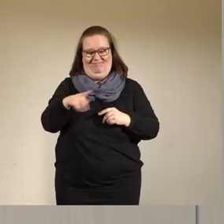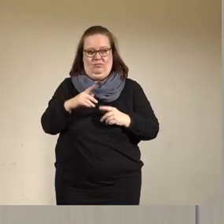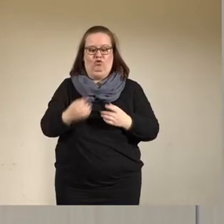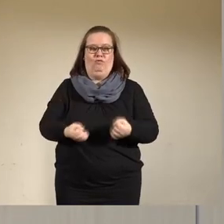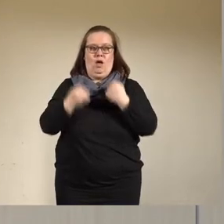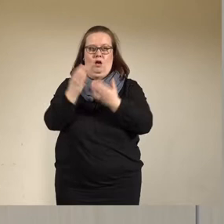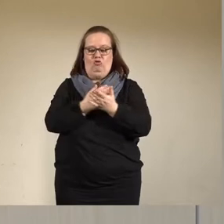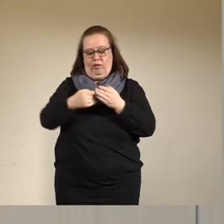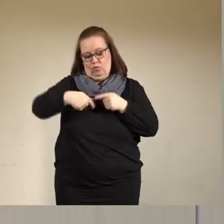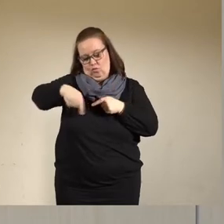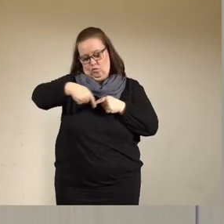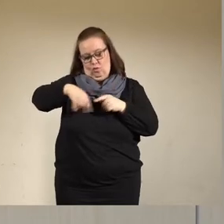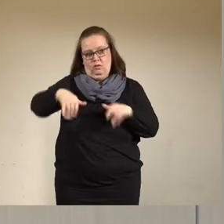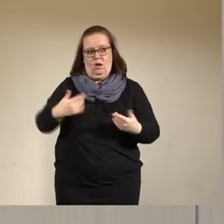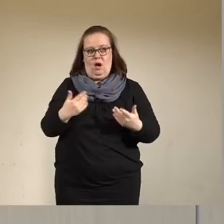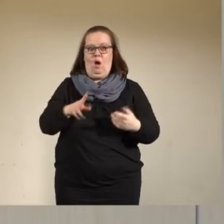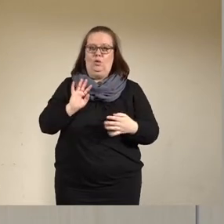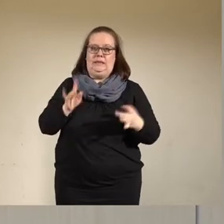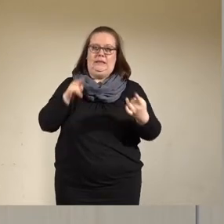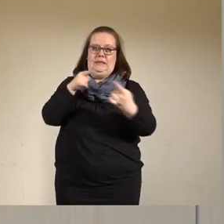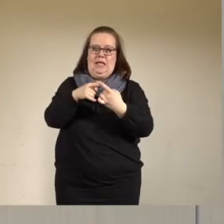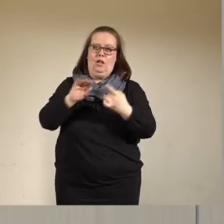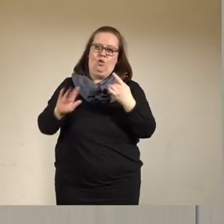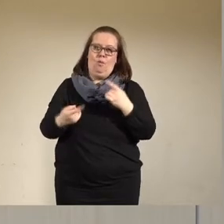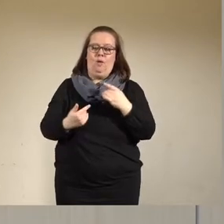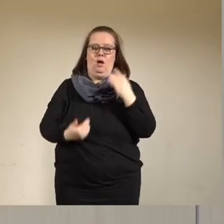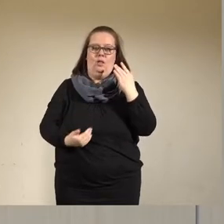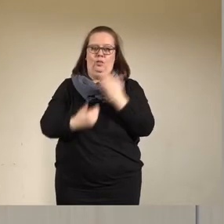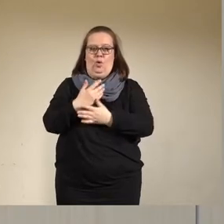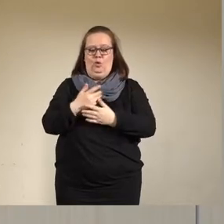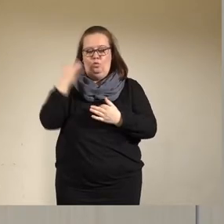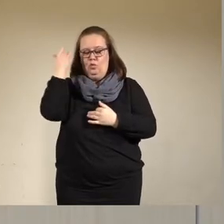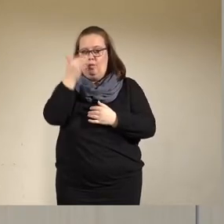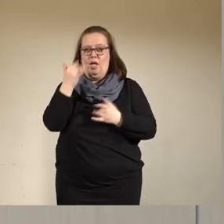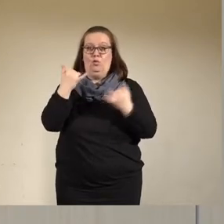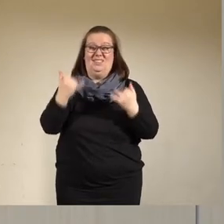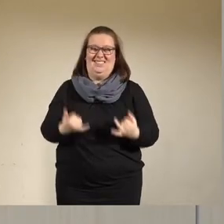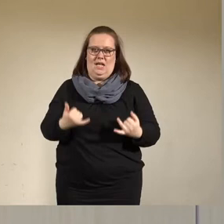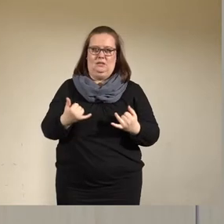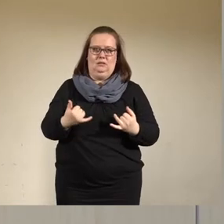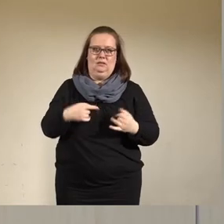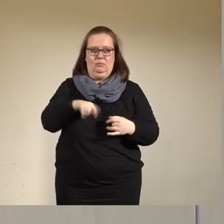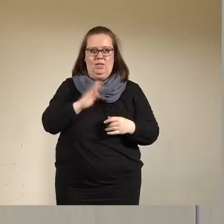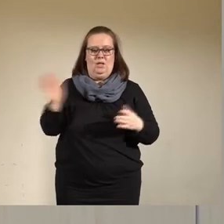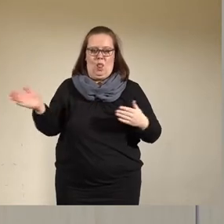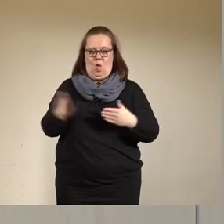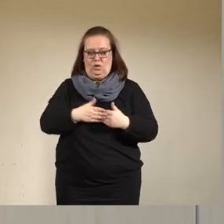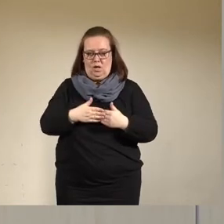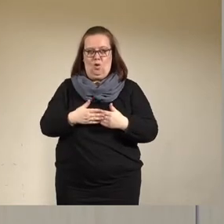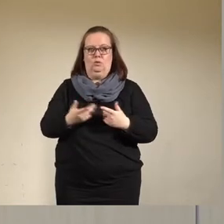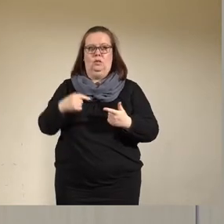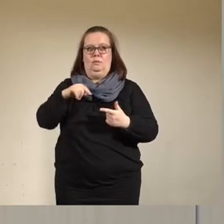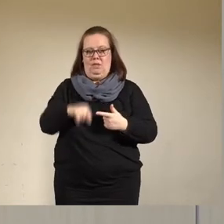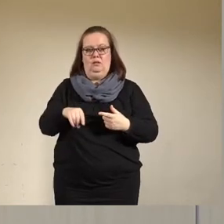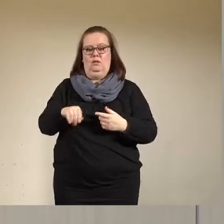schwere Entscheidungen noch vor uns liegen. Wir haben uns aber vorgenommen, diese nochmal zu durchdenken und vor allem jetzt mitten im Lockdown, mitten